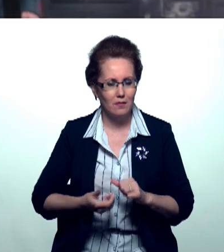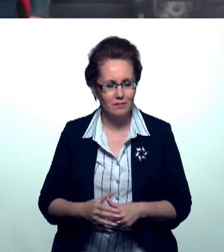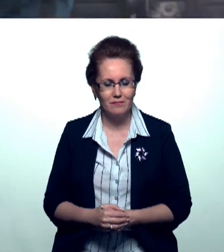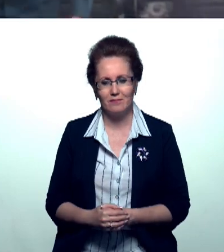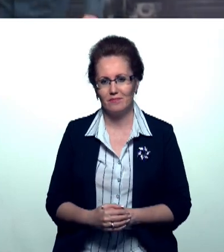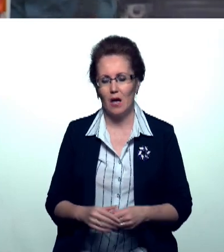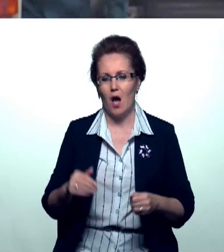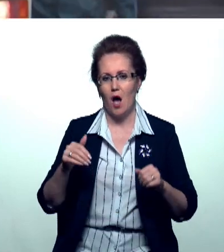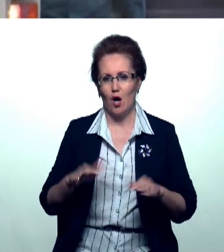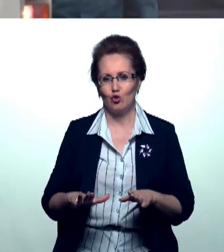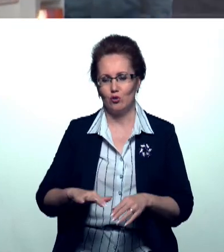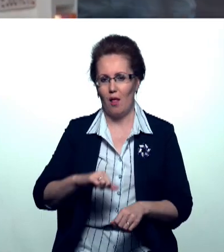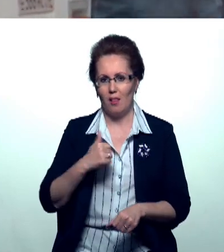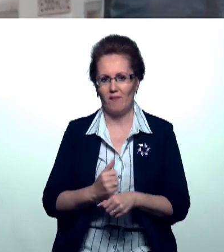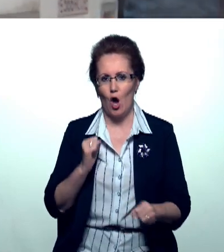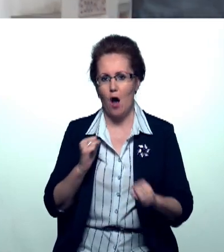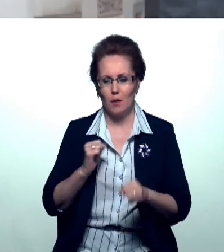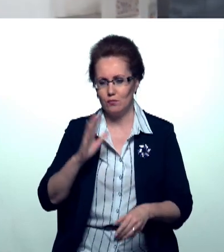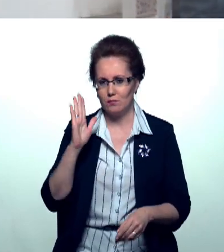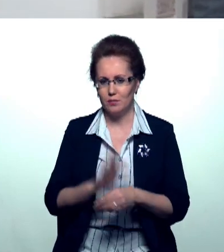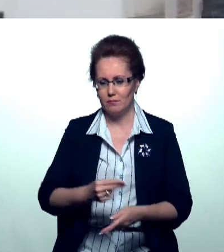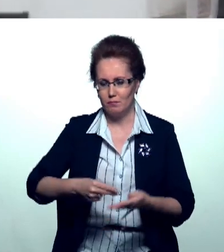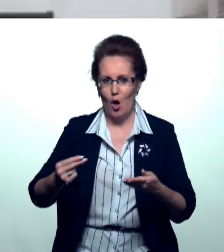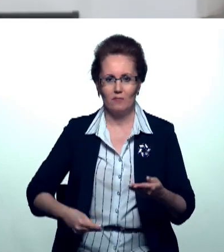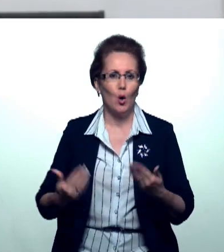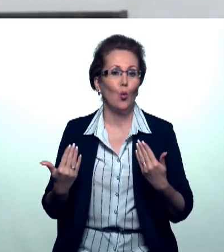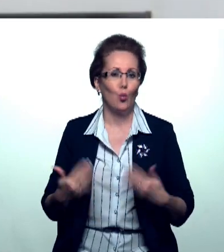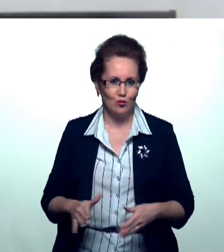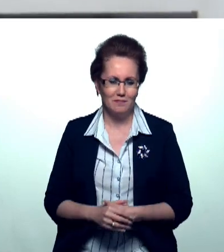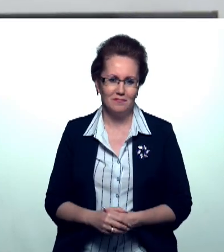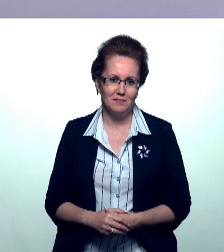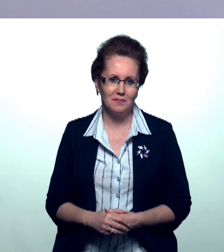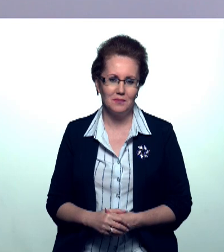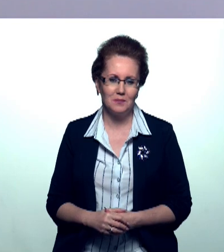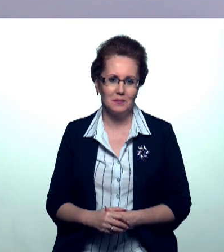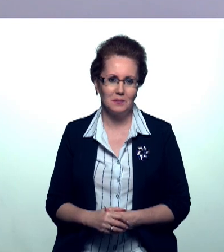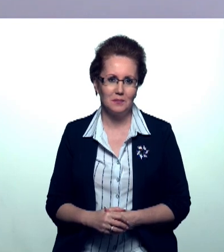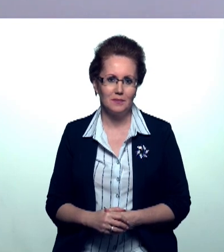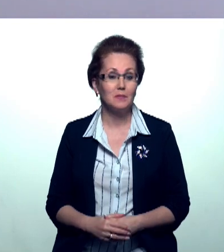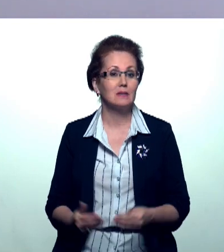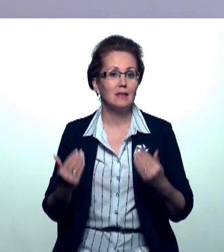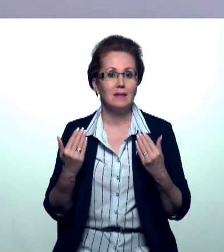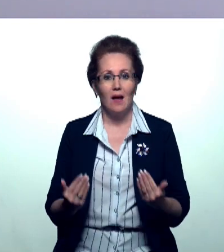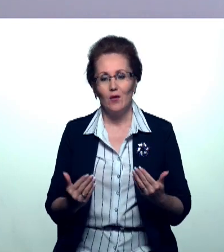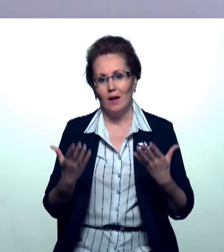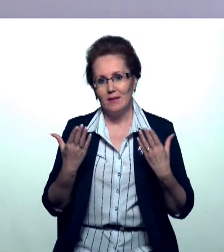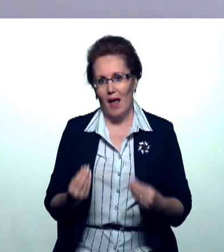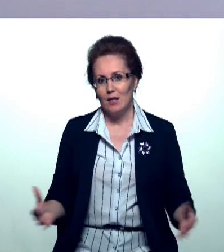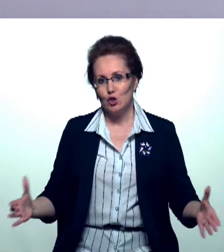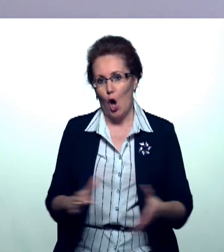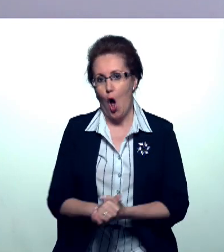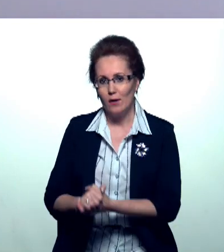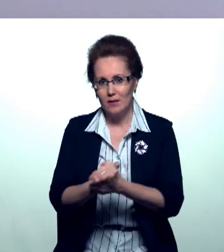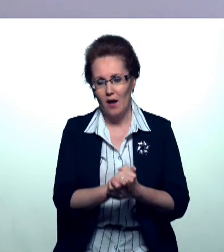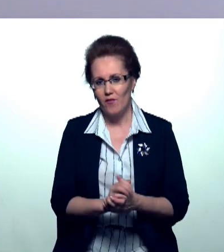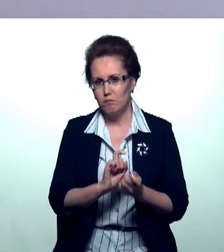главка МЧС уже подписан. Наталья Байгозина, Александр Широбоков. Новости. Сегодня день солидарности в